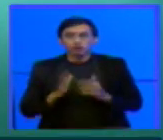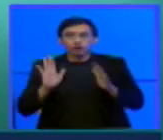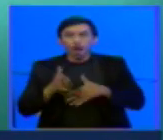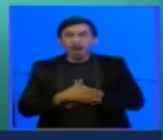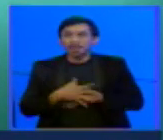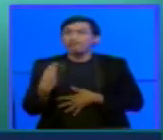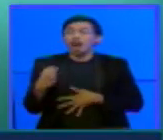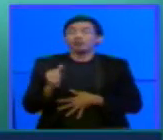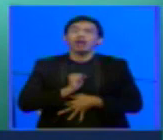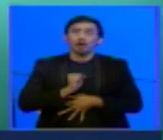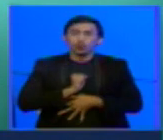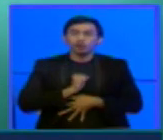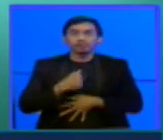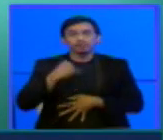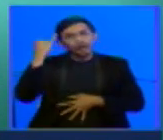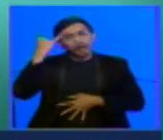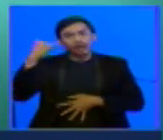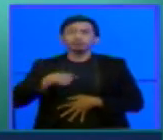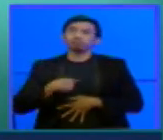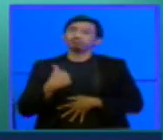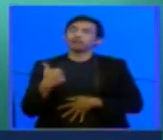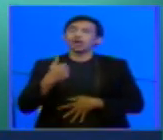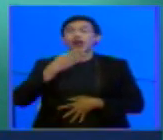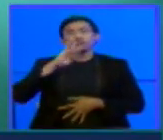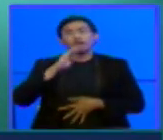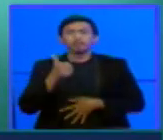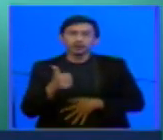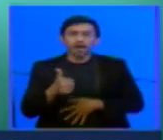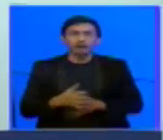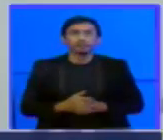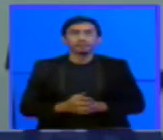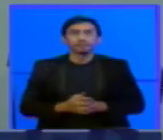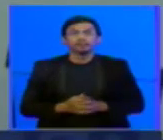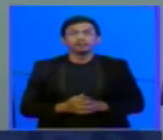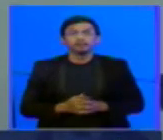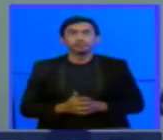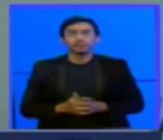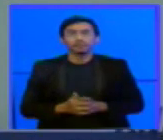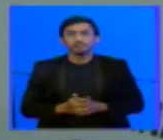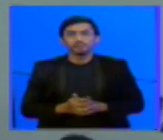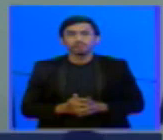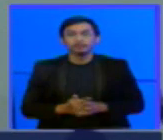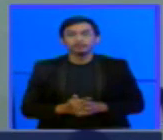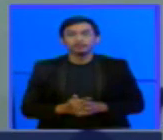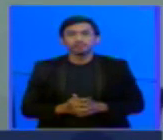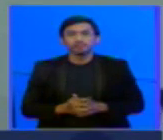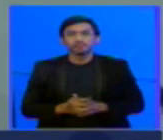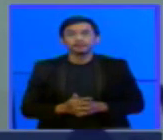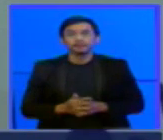kebetulan saya ya bisa, alhamdulillah, ya saya lakukan saja. Dia kan di